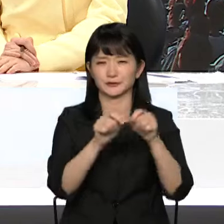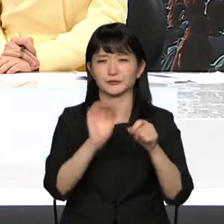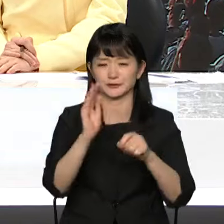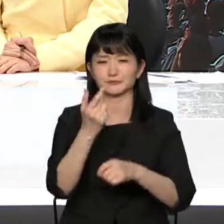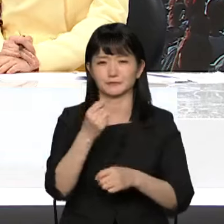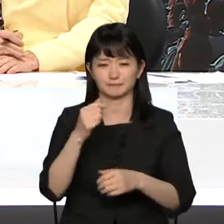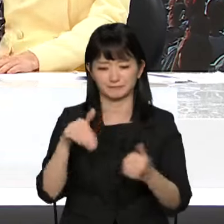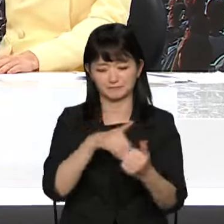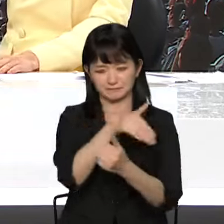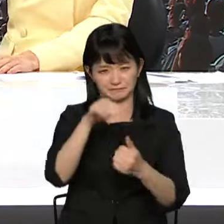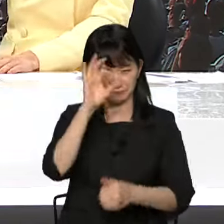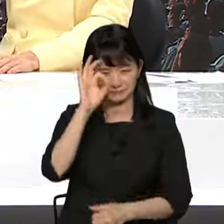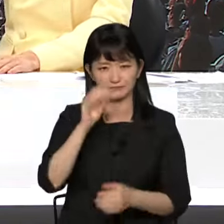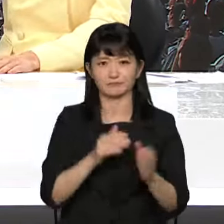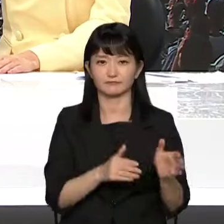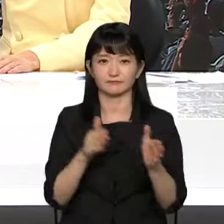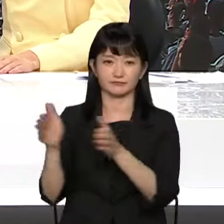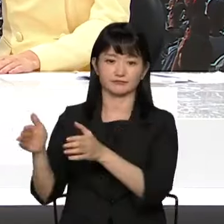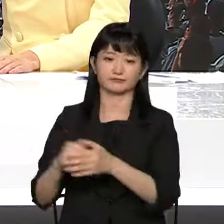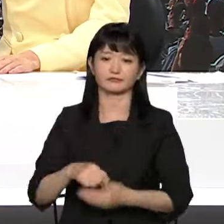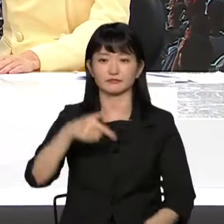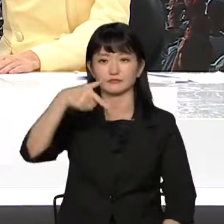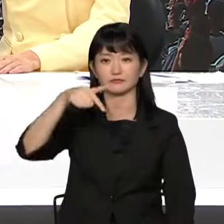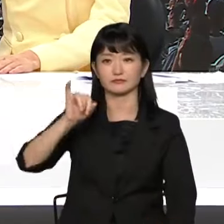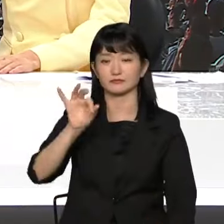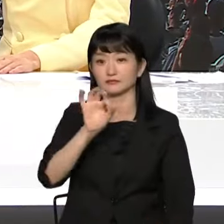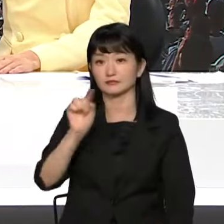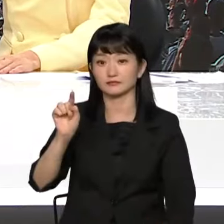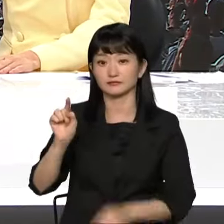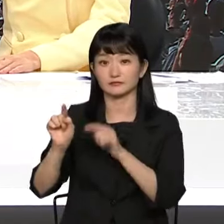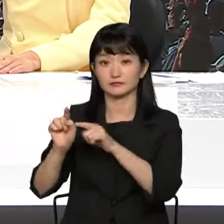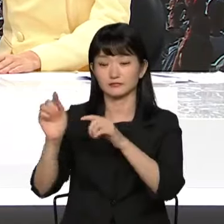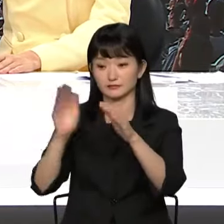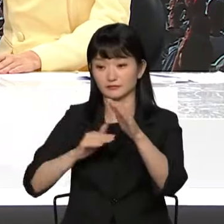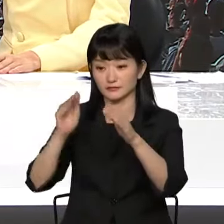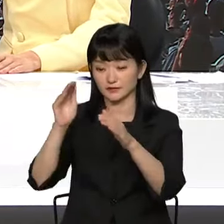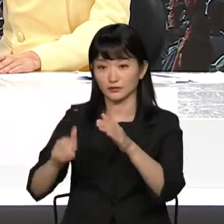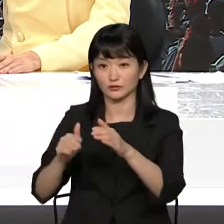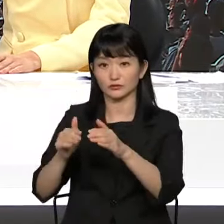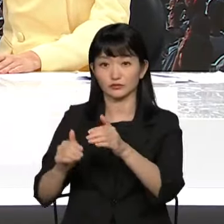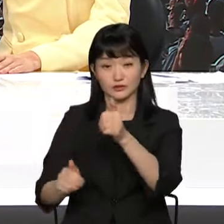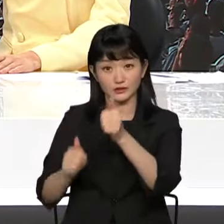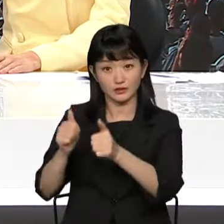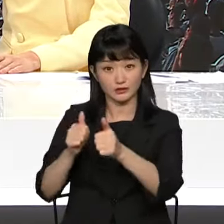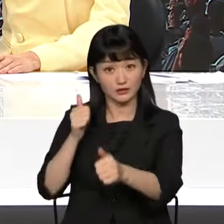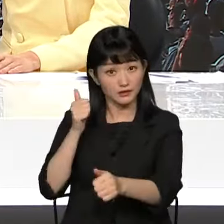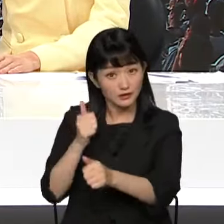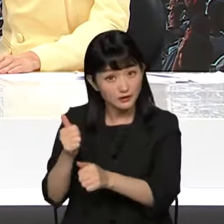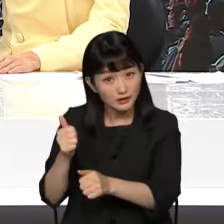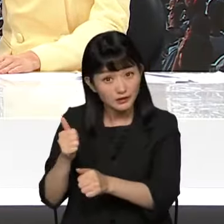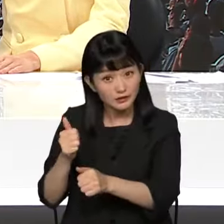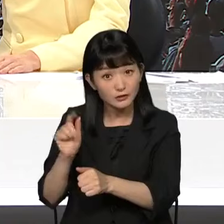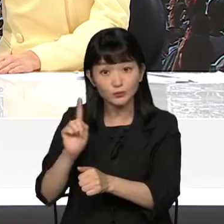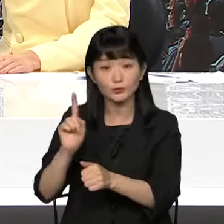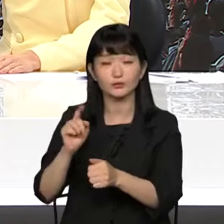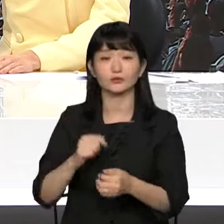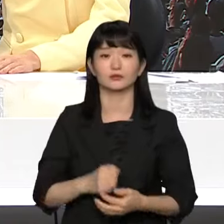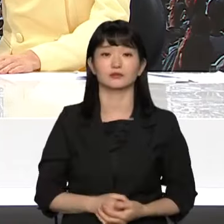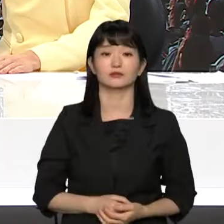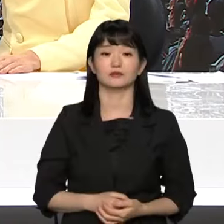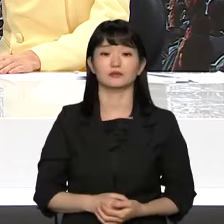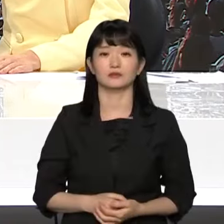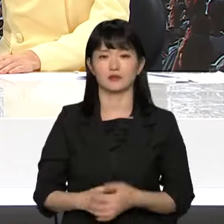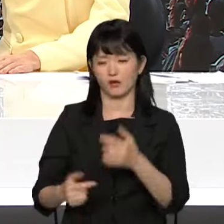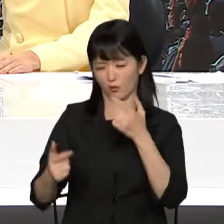지켜보겠습니다. 네네네. 네. 그리고 기아는 정규 시즌 우승할 것이냐 어떻게 보세요? 뭐